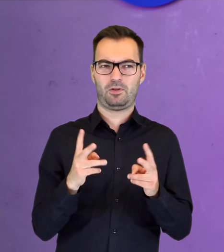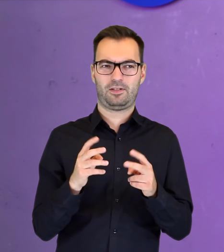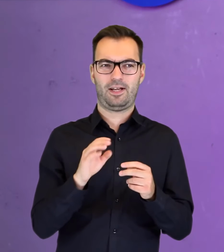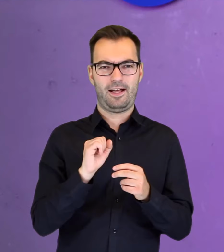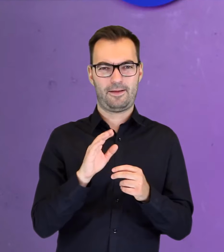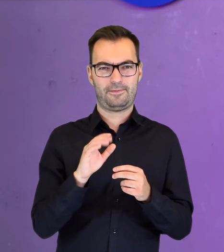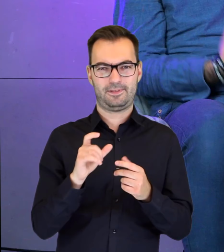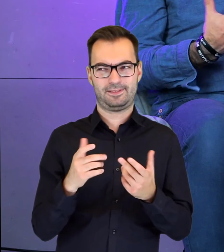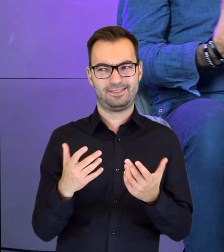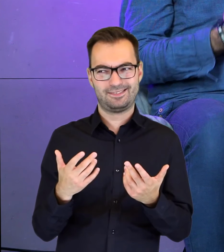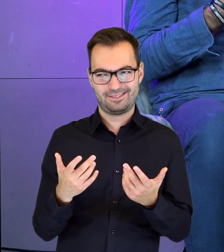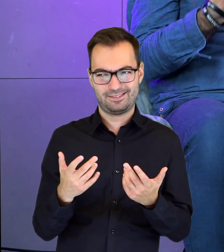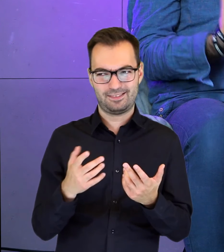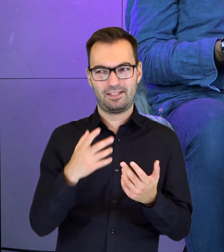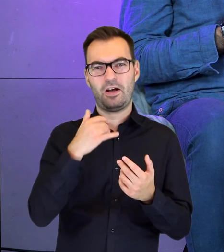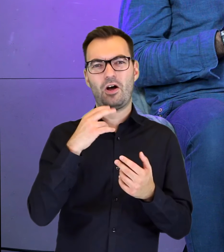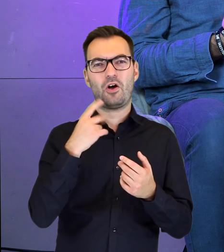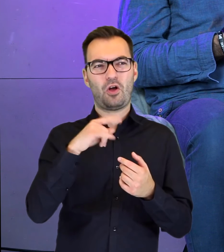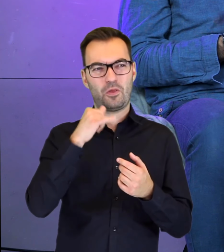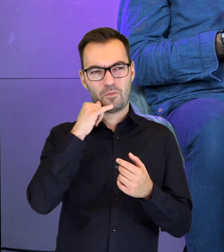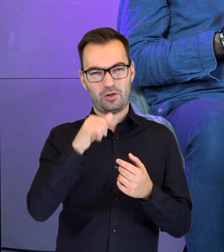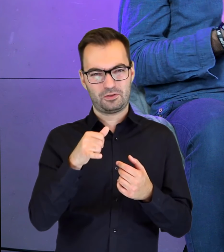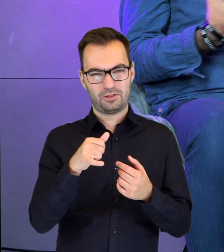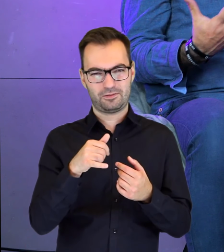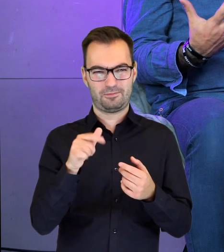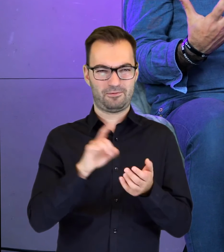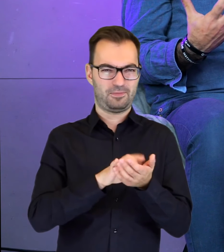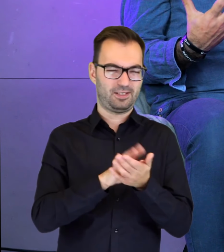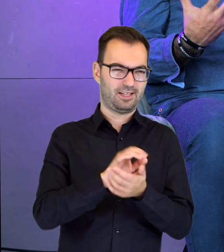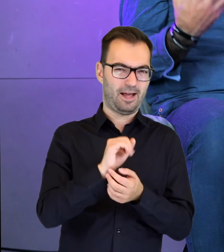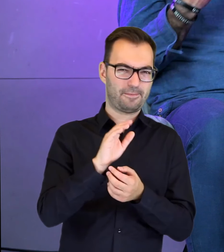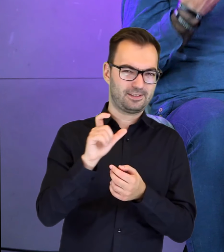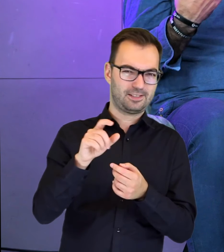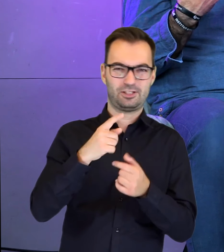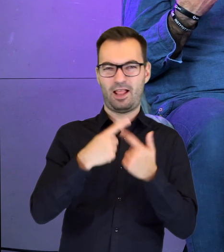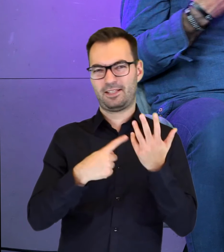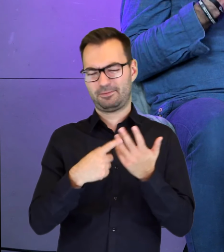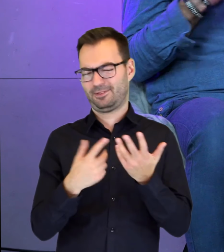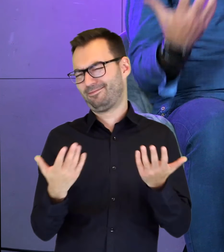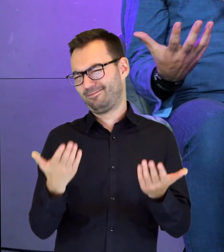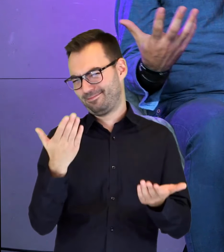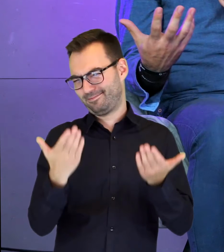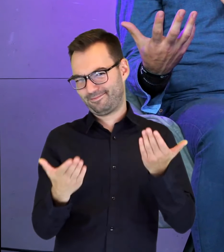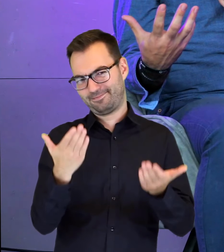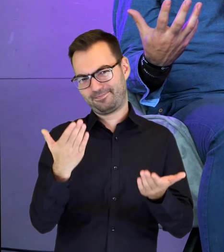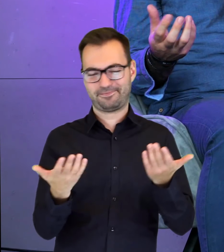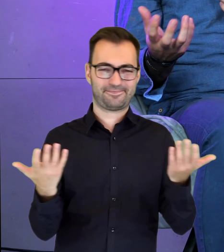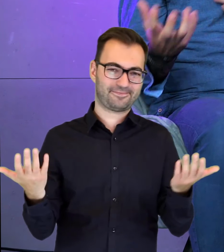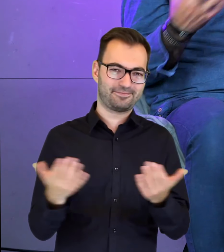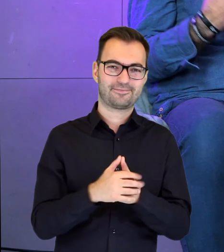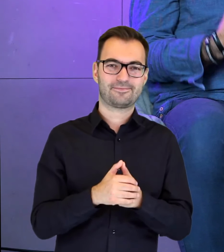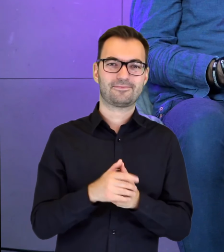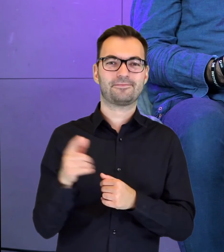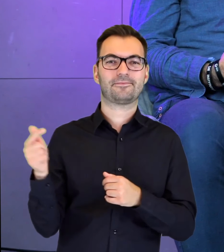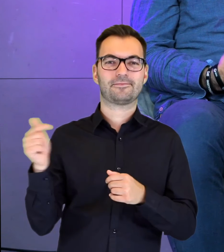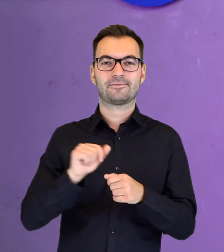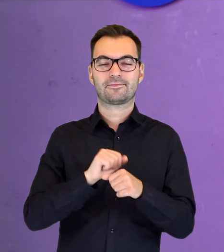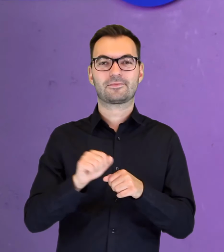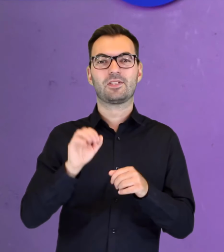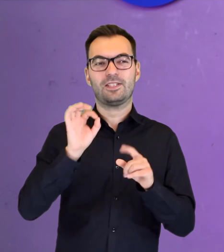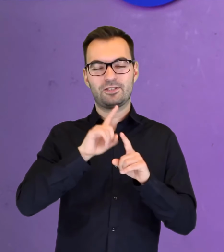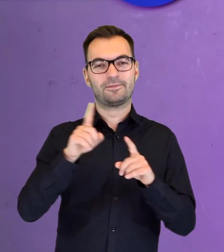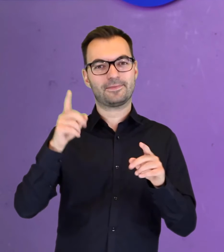jedną literę I teraz zaczyna się gracz okej litera kod pocztowy Tomasz pisać tą literę czy mam wpisać